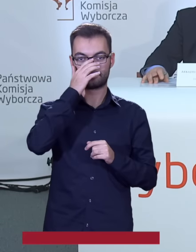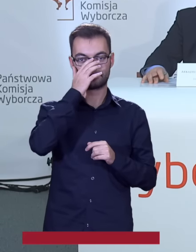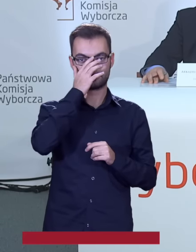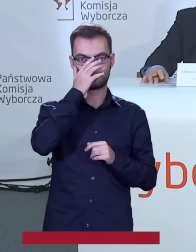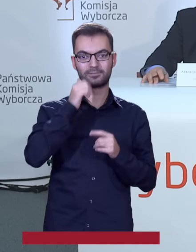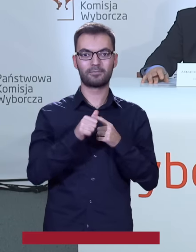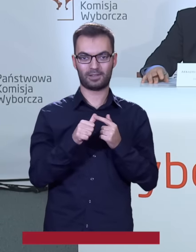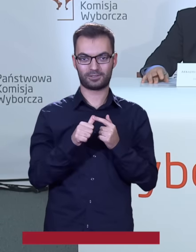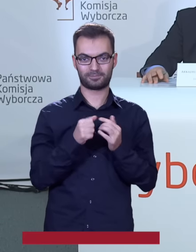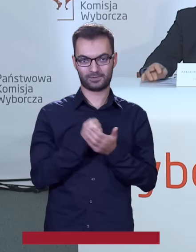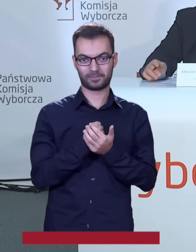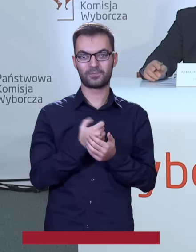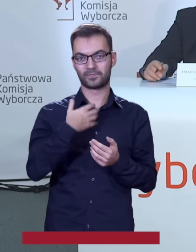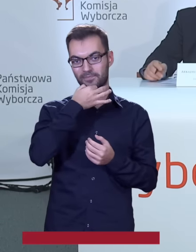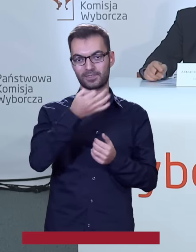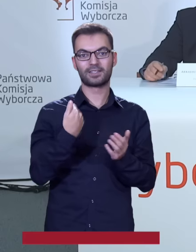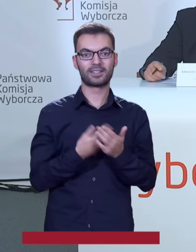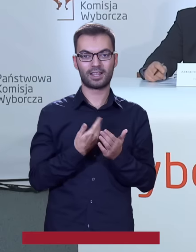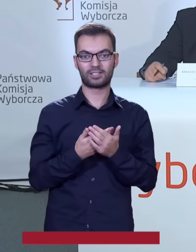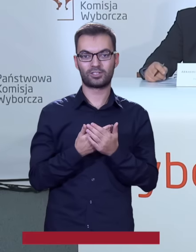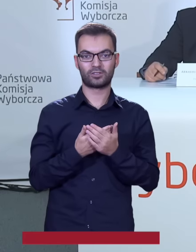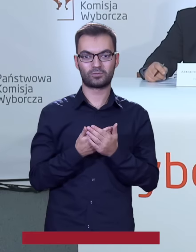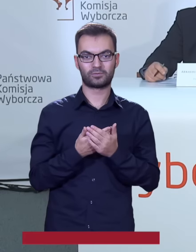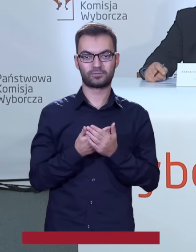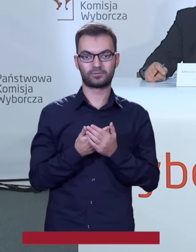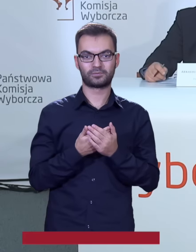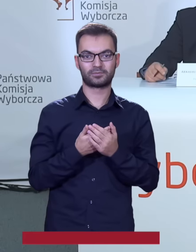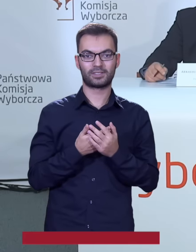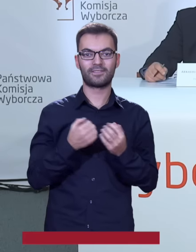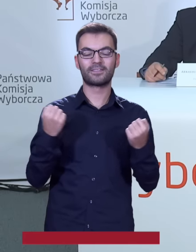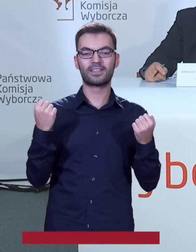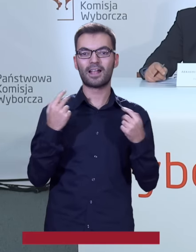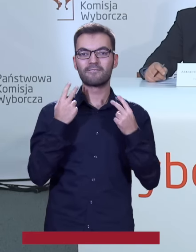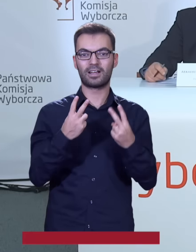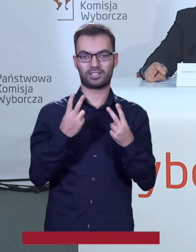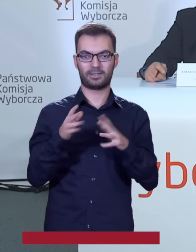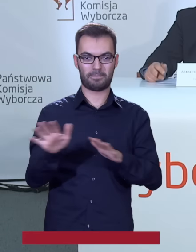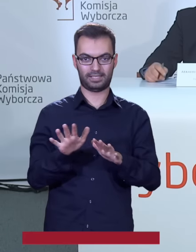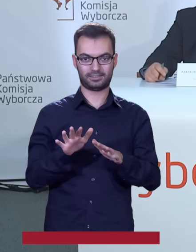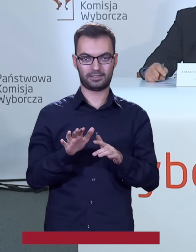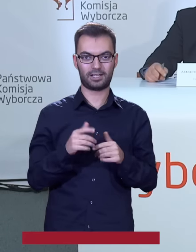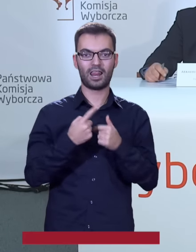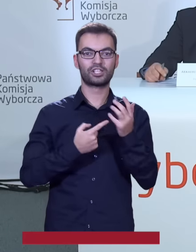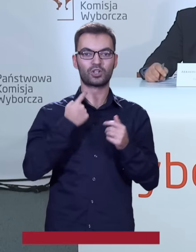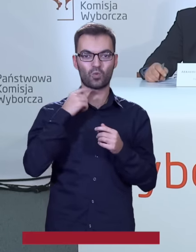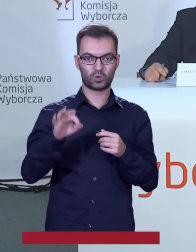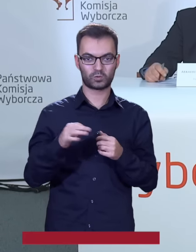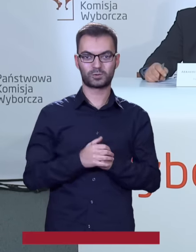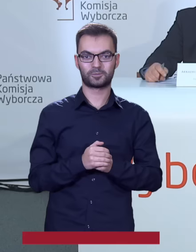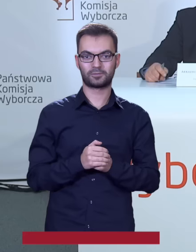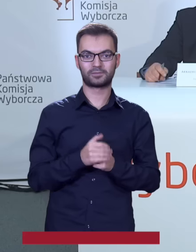pierwsze chciałabym się zapytać, dlaczego w najbardziej newralgicznych miejscach liczenia głosów